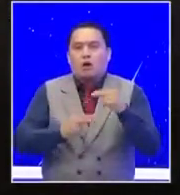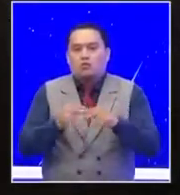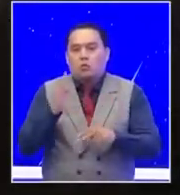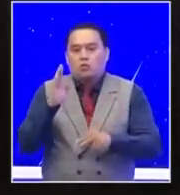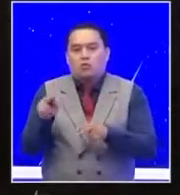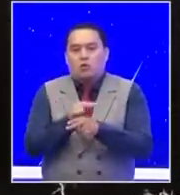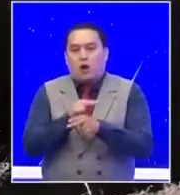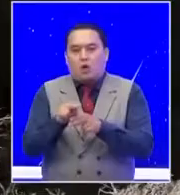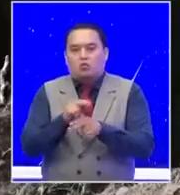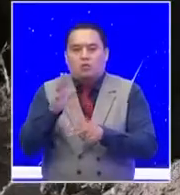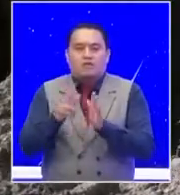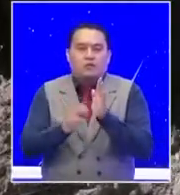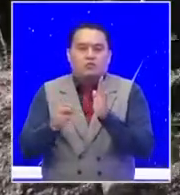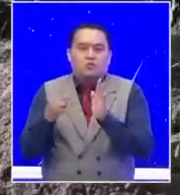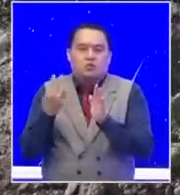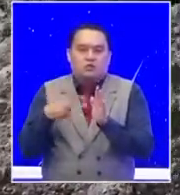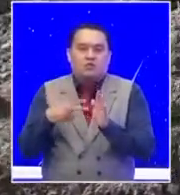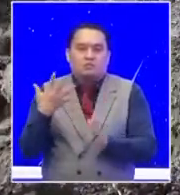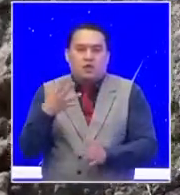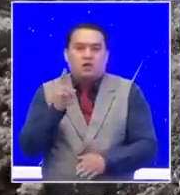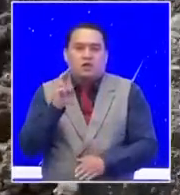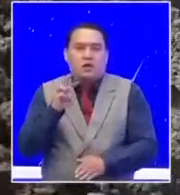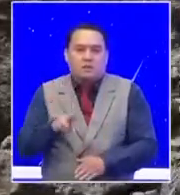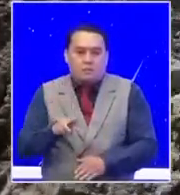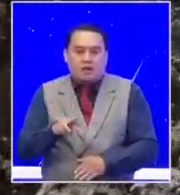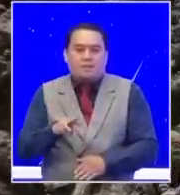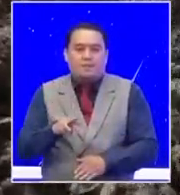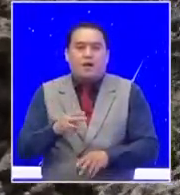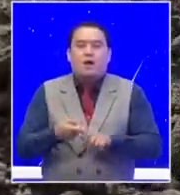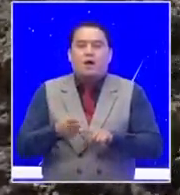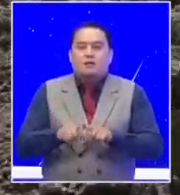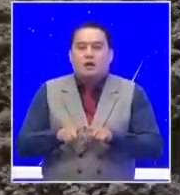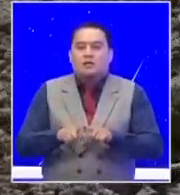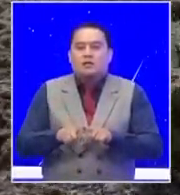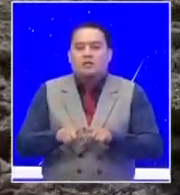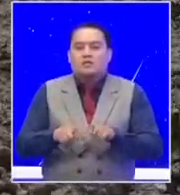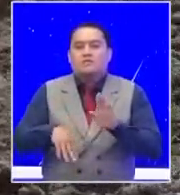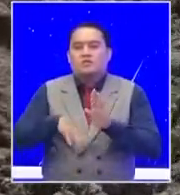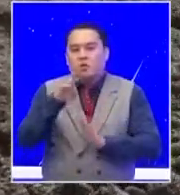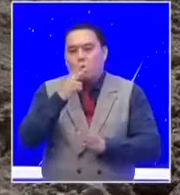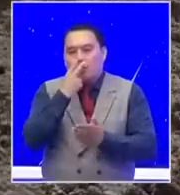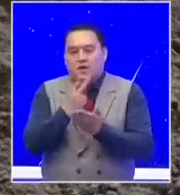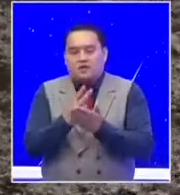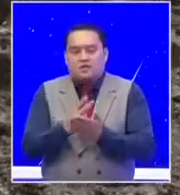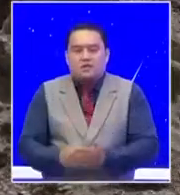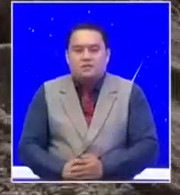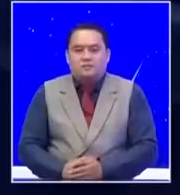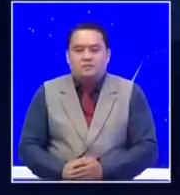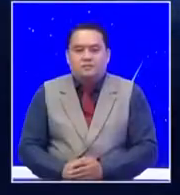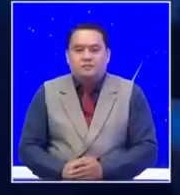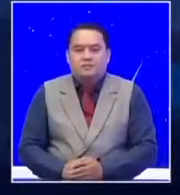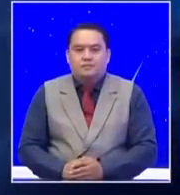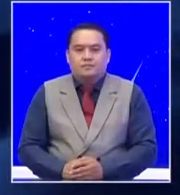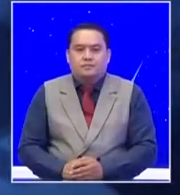и реконструировано 825 километров водопроводных сетей. Это один из самых высоких показателей в республике.